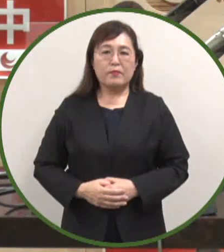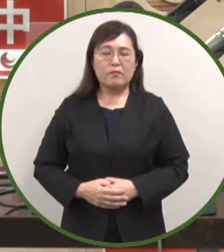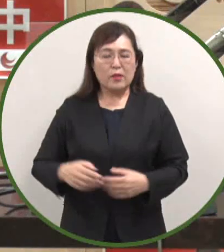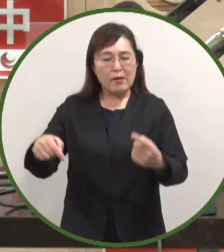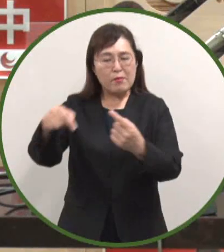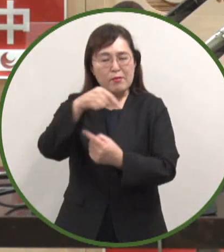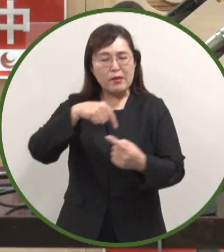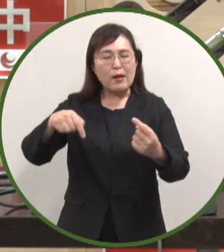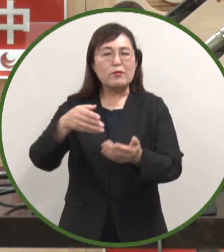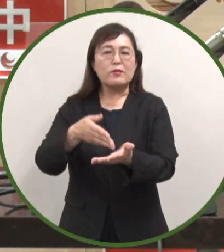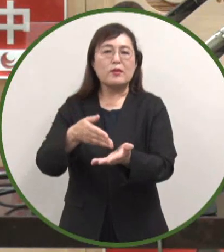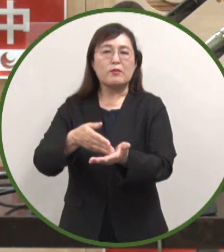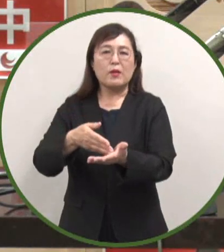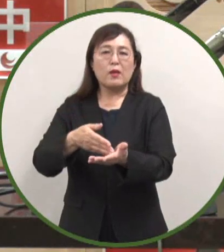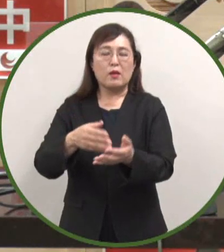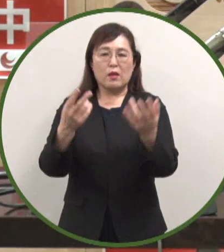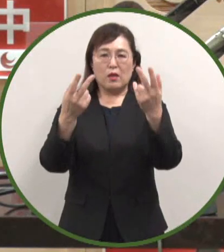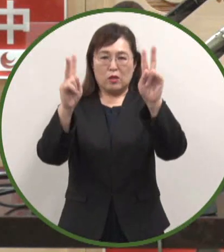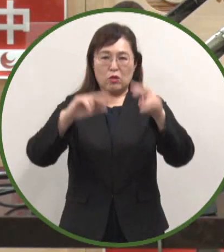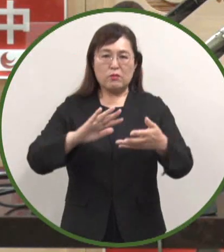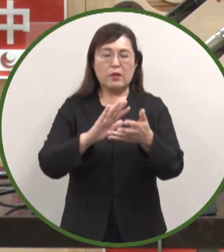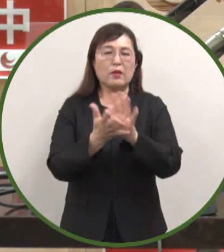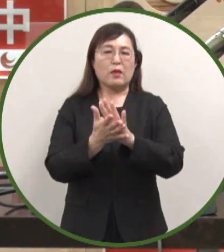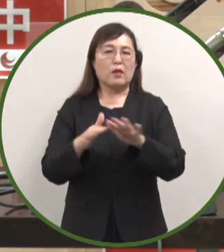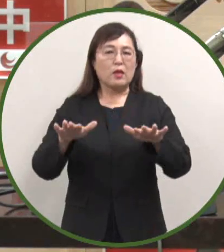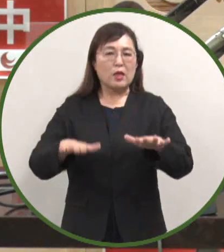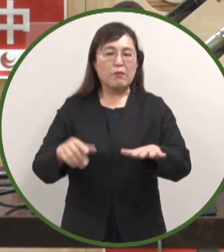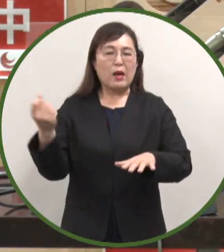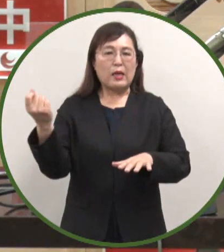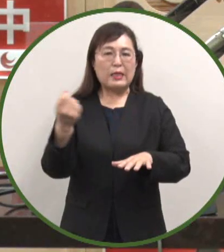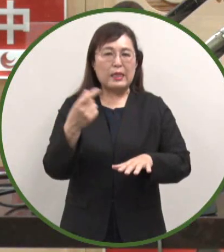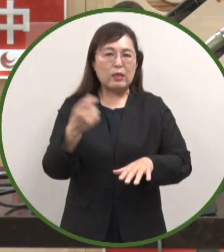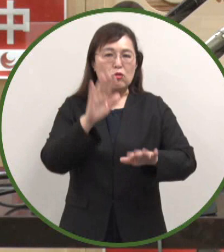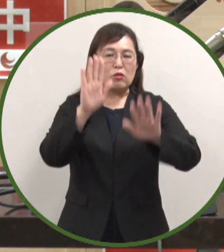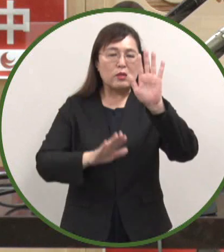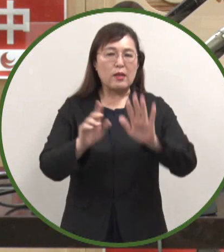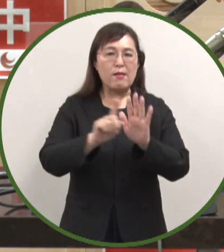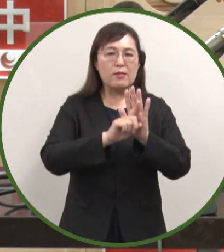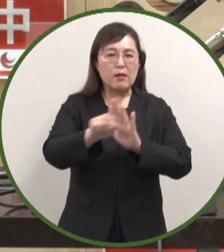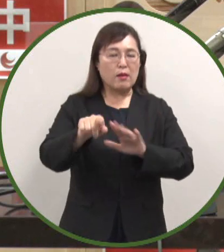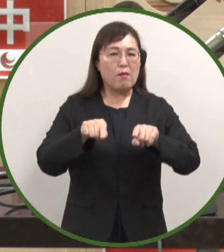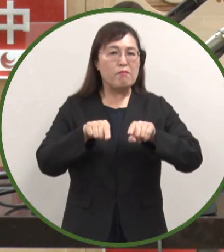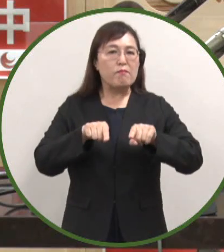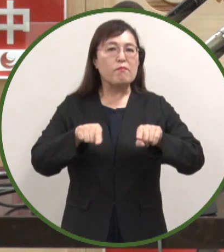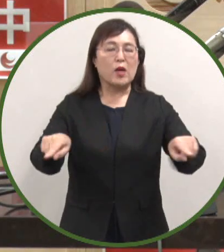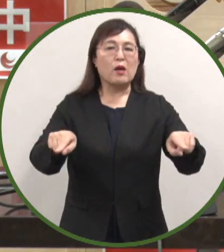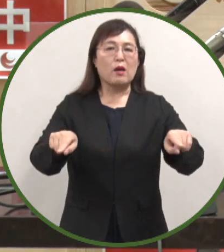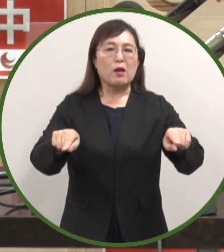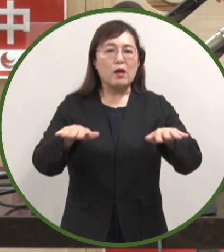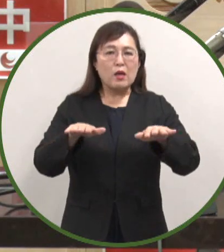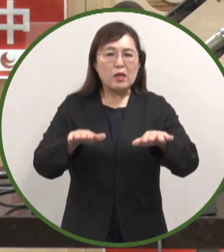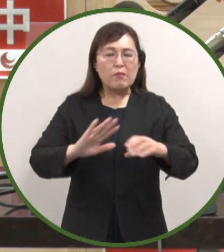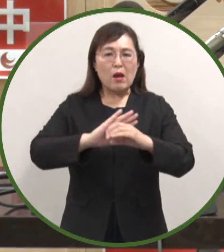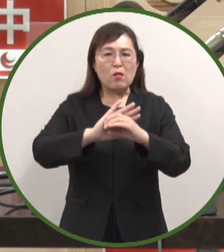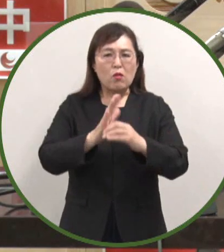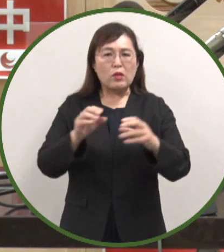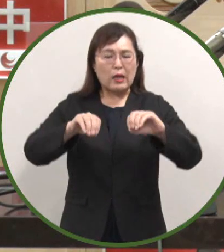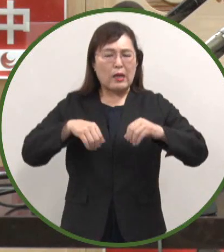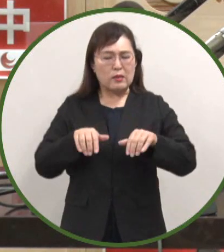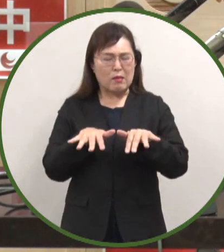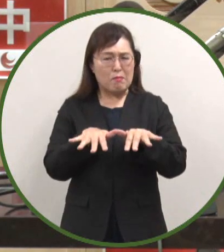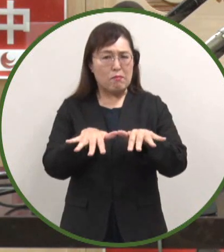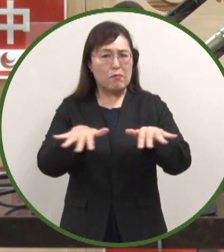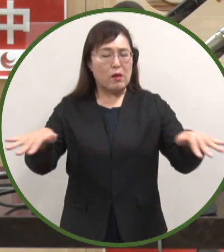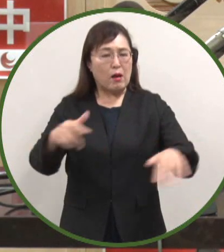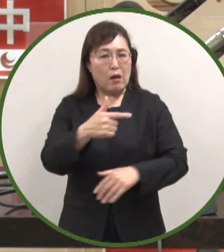繰り返しになりますけれども、広島県は緊急事態宣言が発令されるほどの深刻な状況となっ